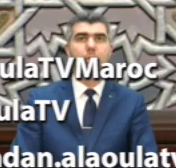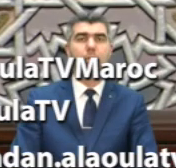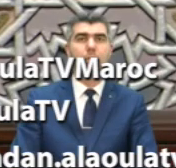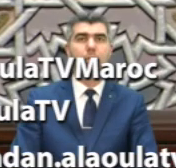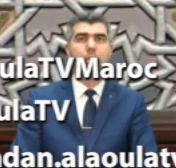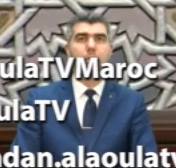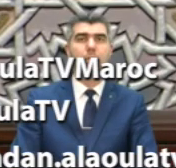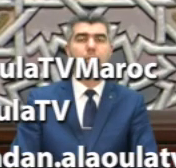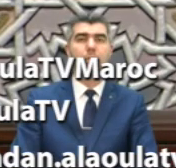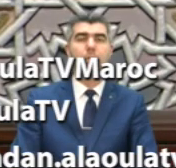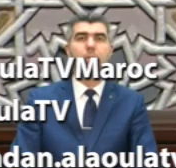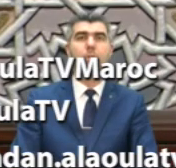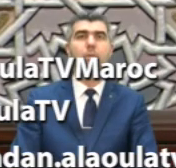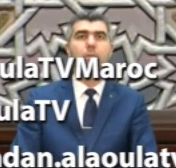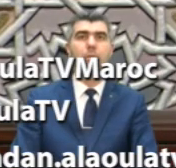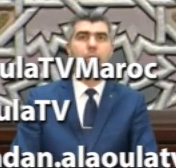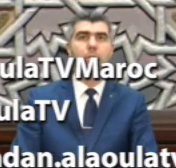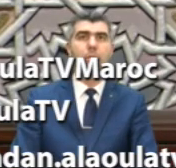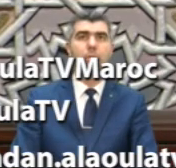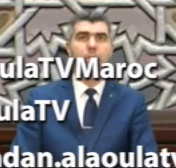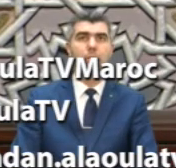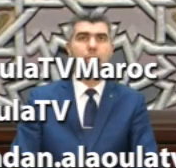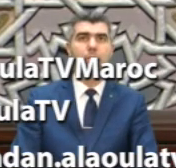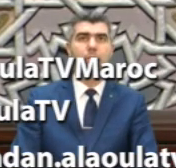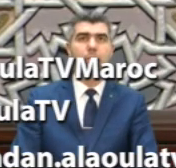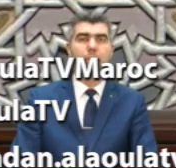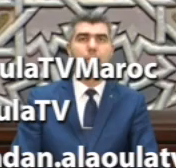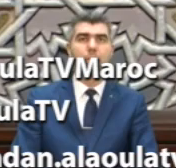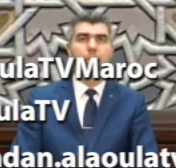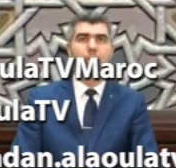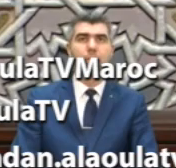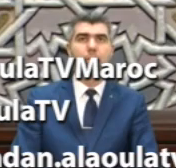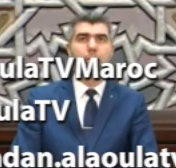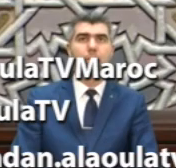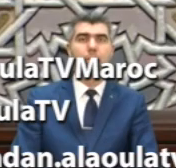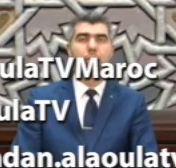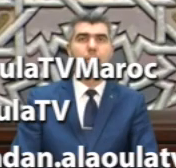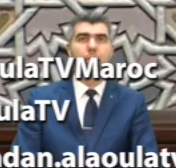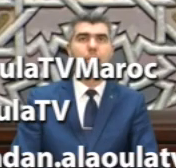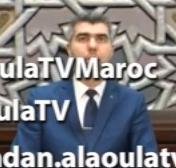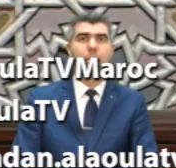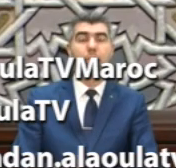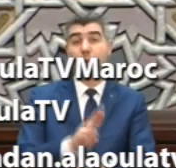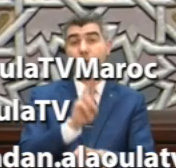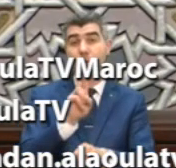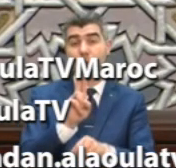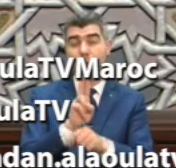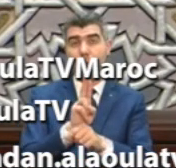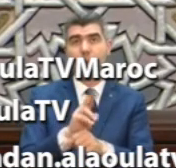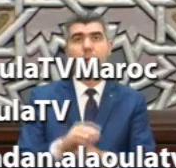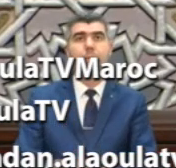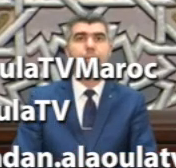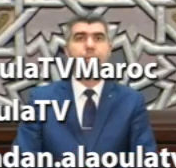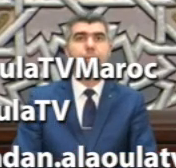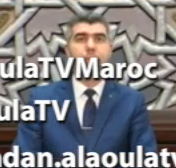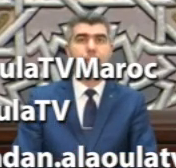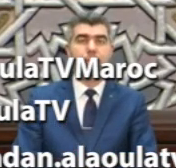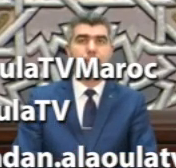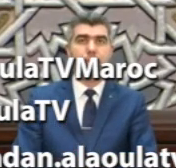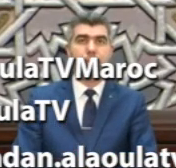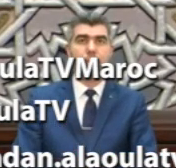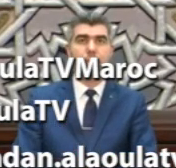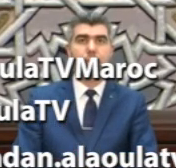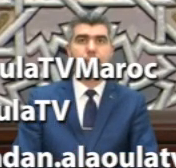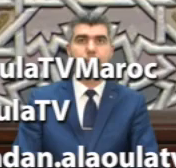السيد الوزير، السيد الوزير عندك سؤال اخر؟ سؤال اخر للسيد الوزير في اخر